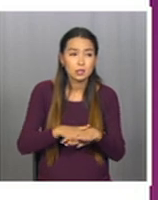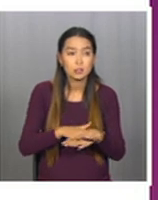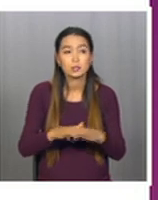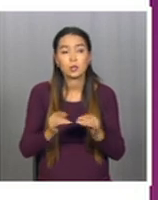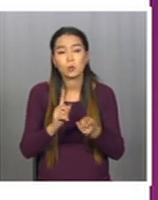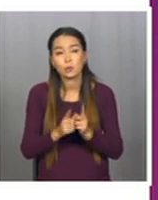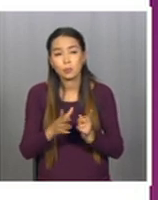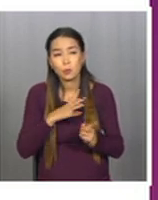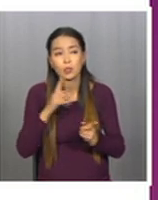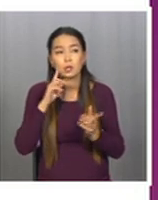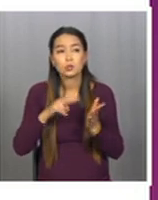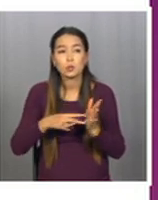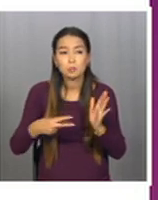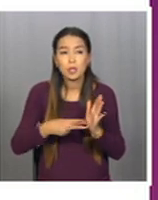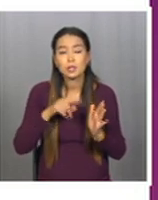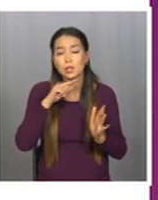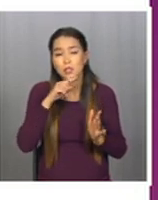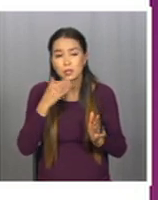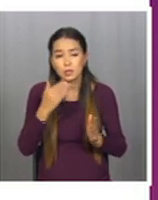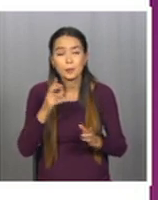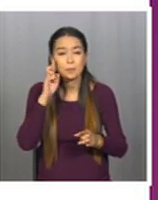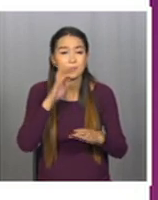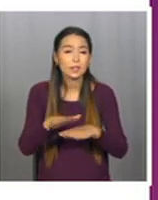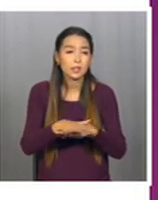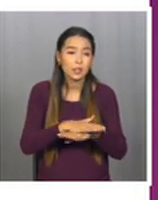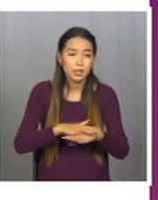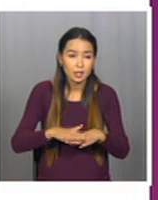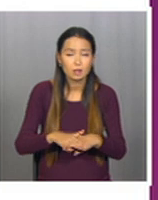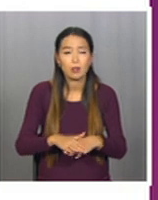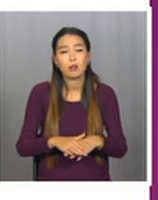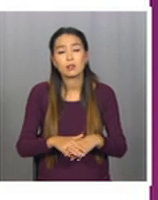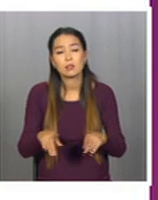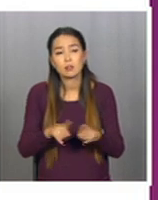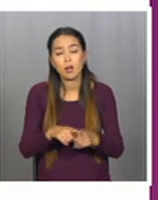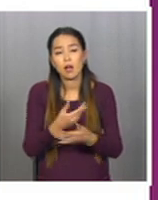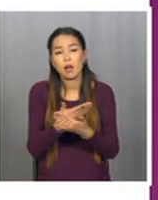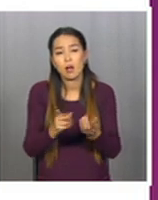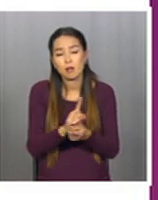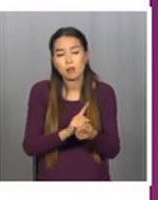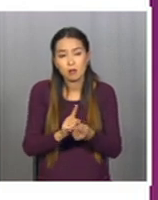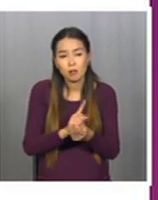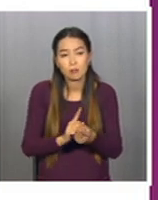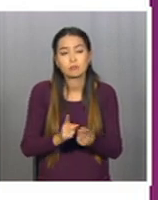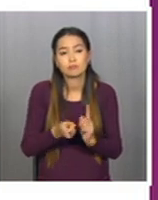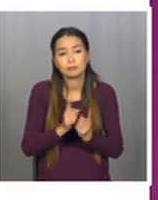жоспарлы экономиканы ұстанатын мемлекеттер де аралас экономикаға көшуімен ерекшеленді.